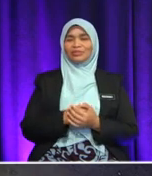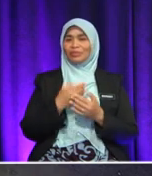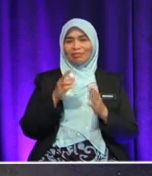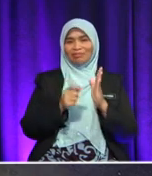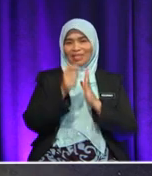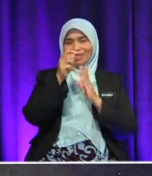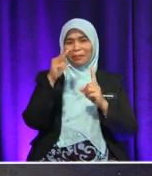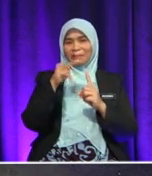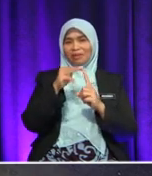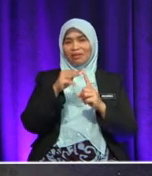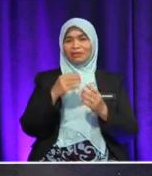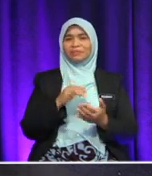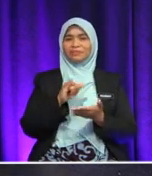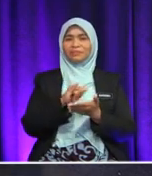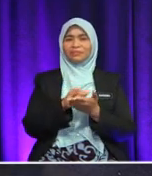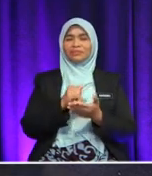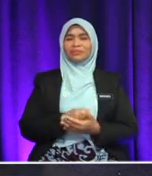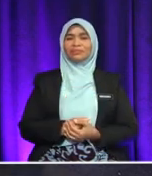Putri Putri